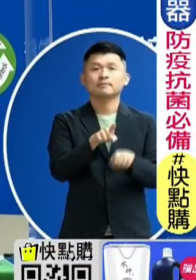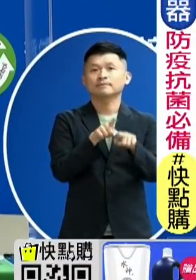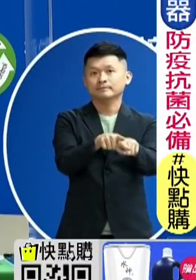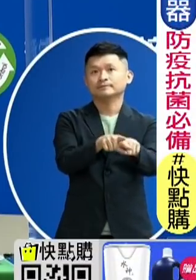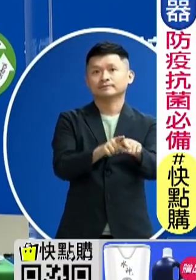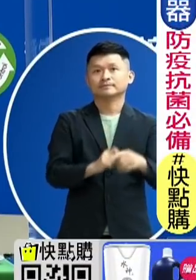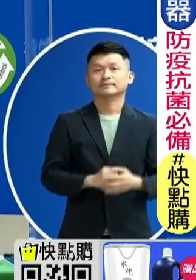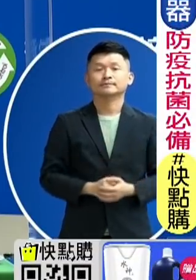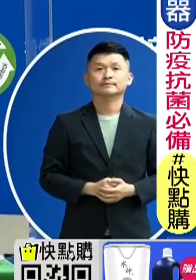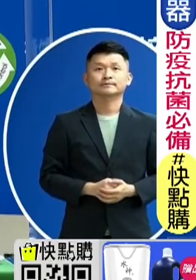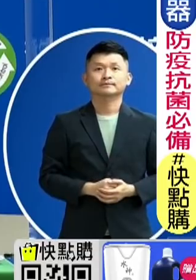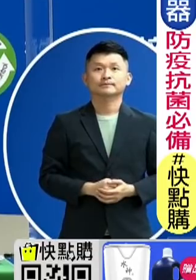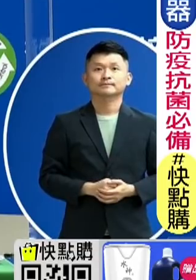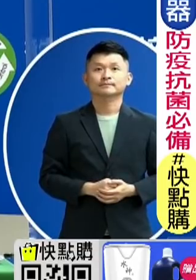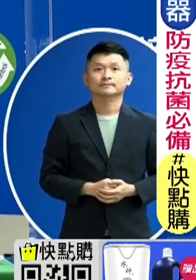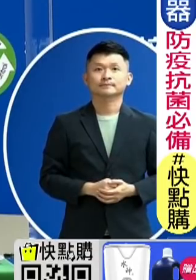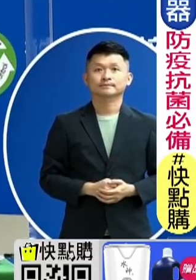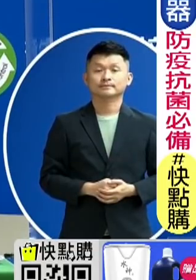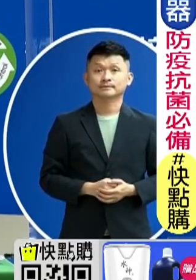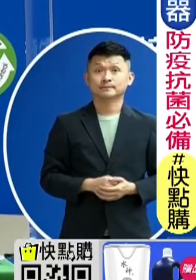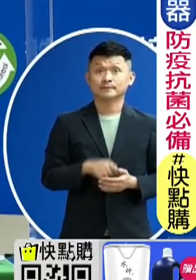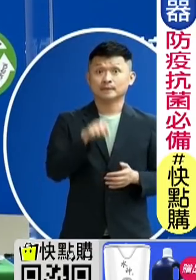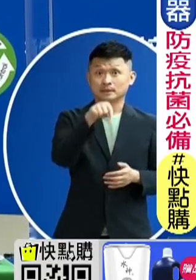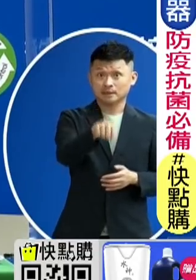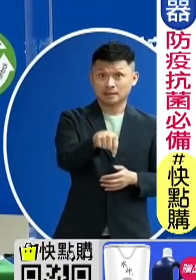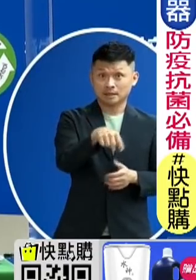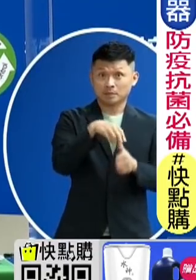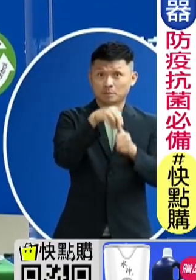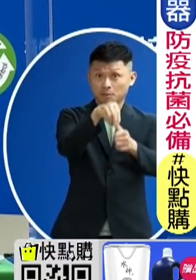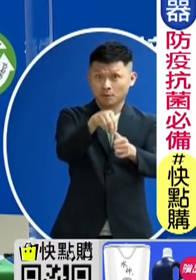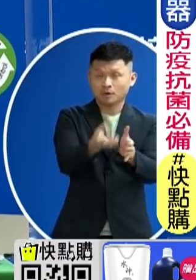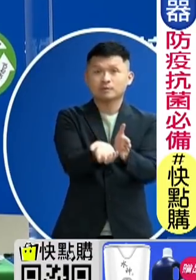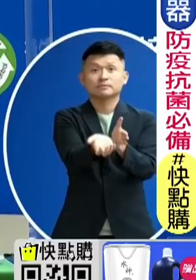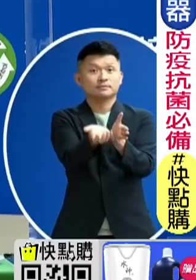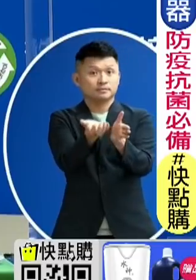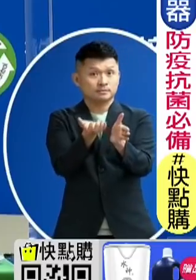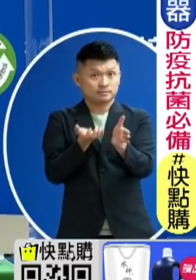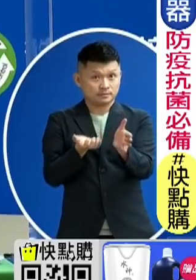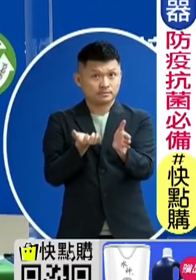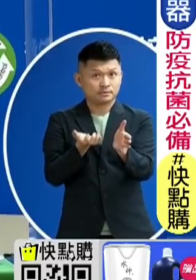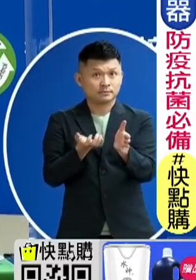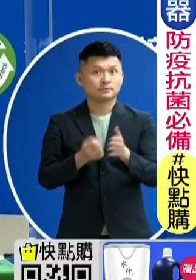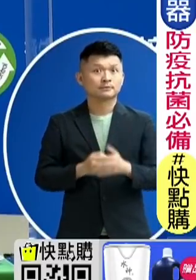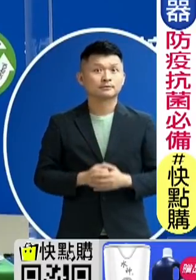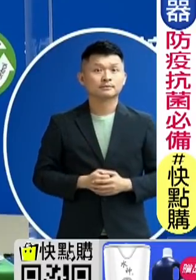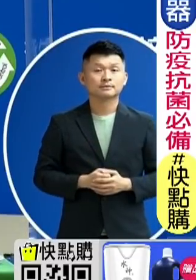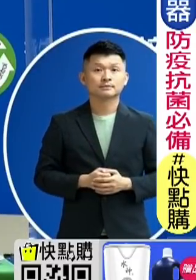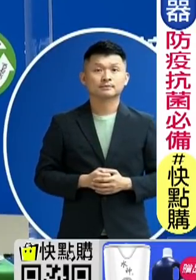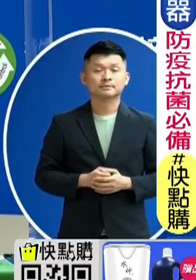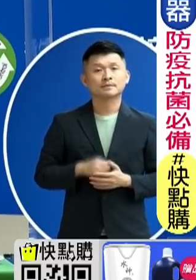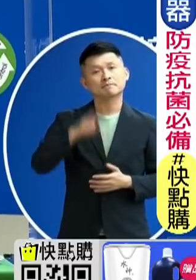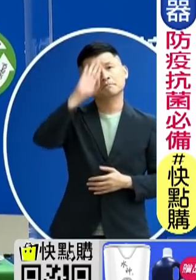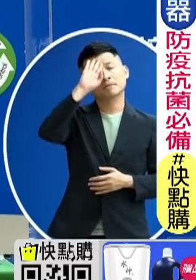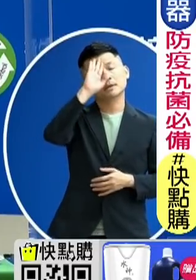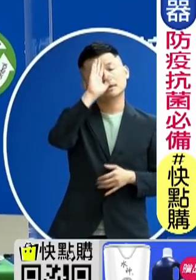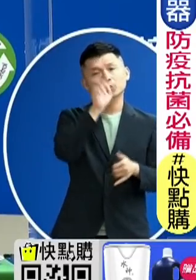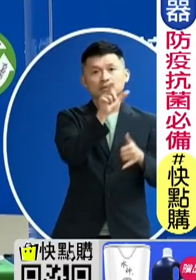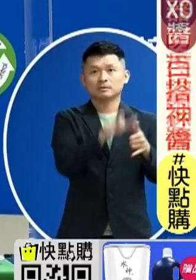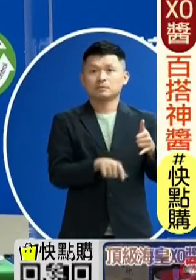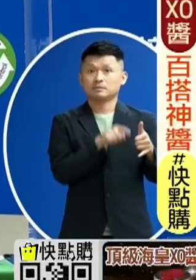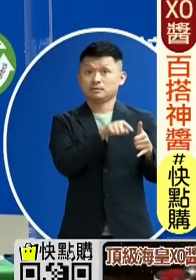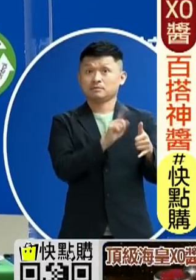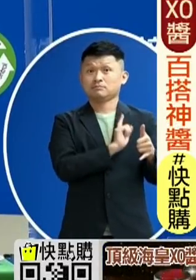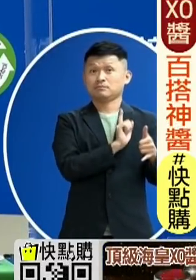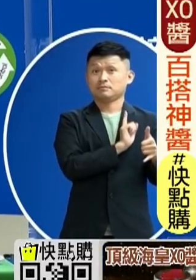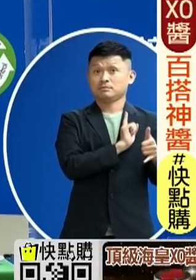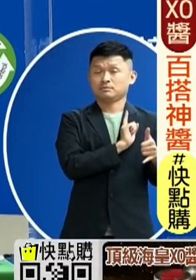约，你跟人家厂商买了，中间就被人家拦货，谁拦货？陈时中拦货。就其你拿什么跟